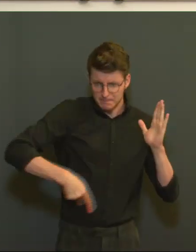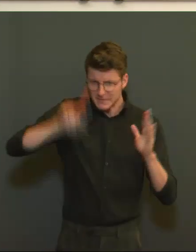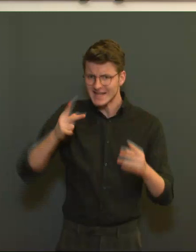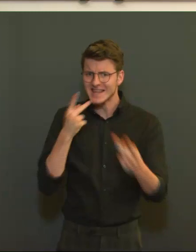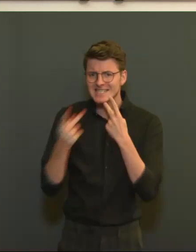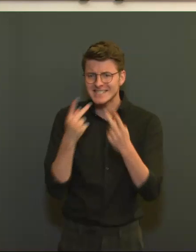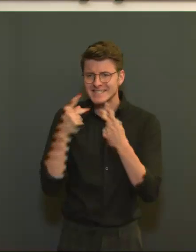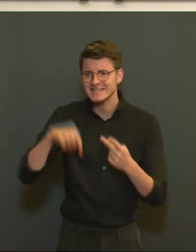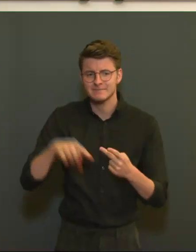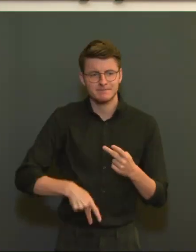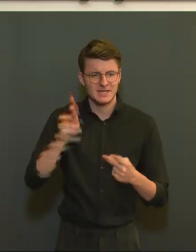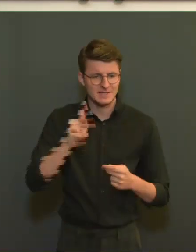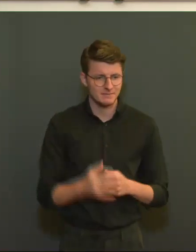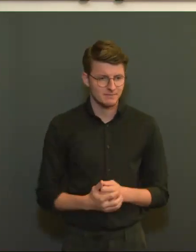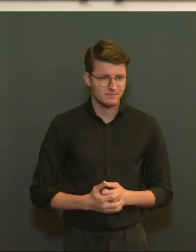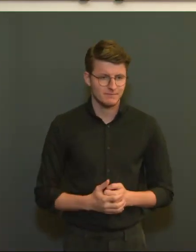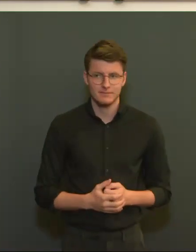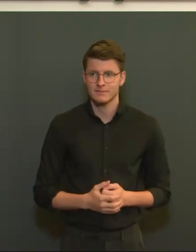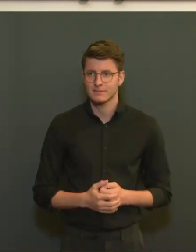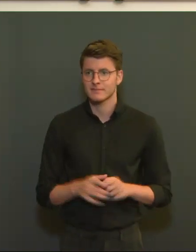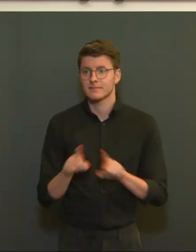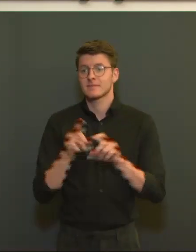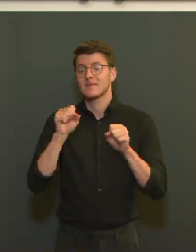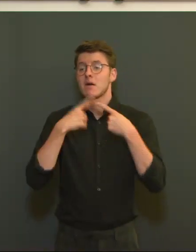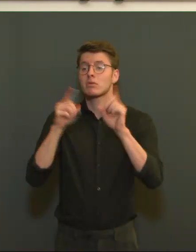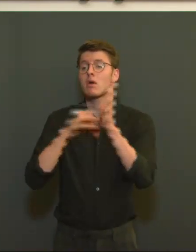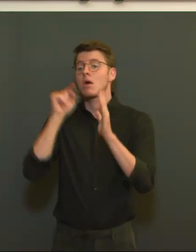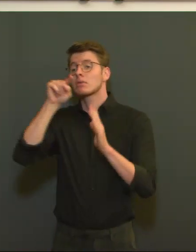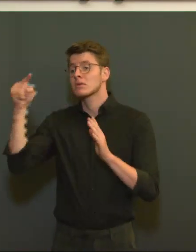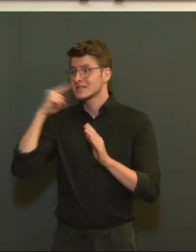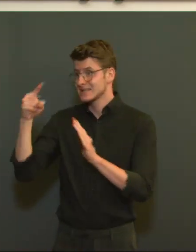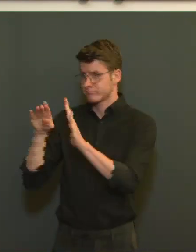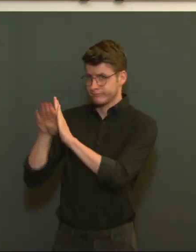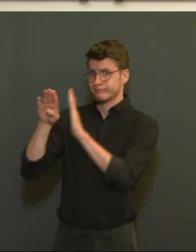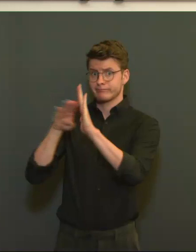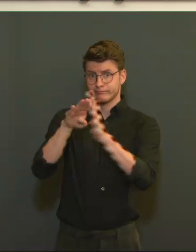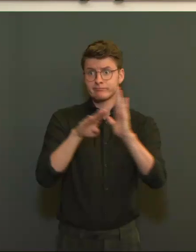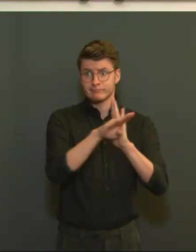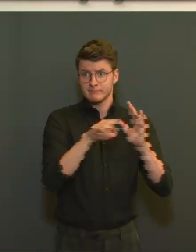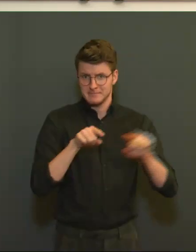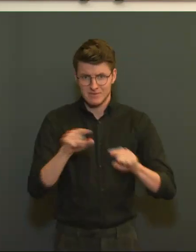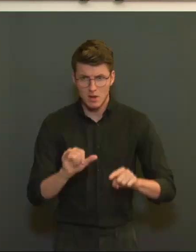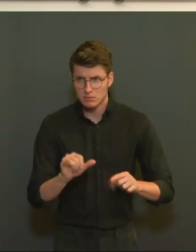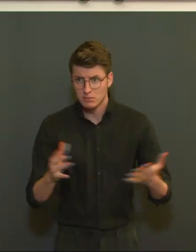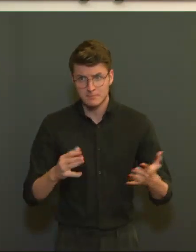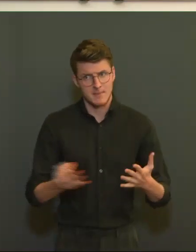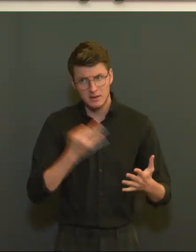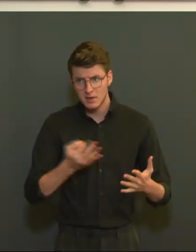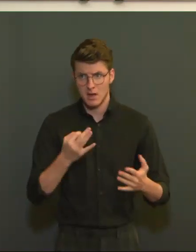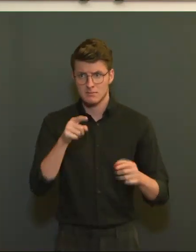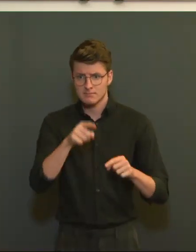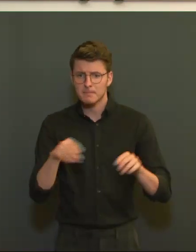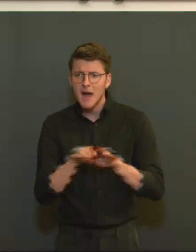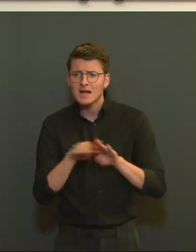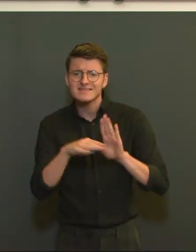De stijgingen die we zien in vele andere landen illustreren dat het belangrijk is om een reeks basisregels, zoals